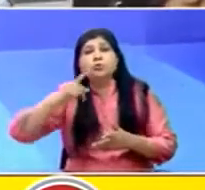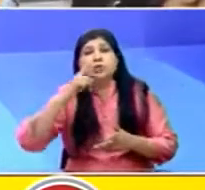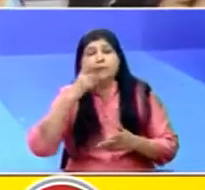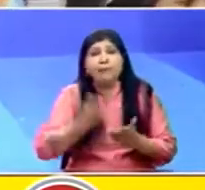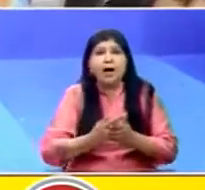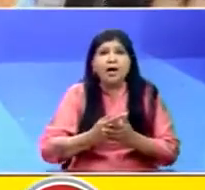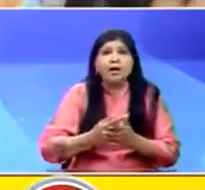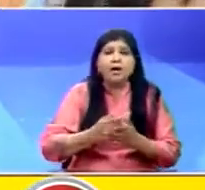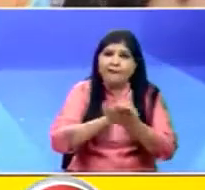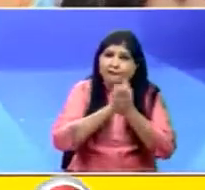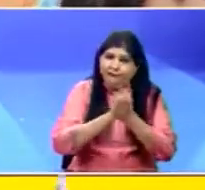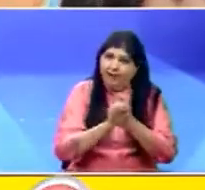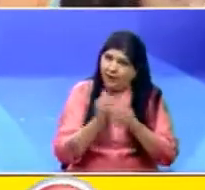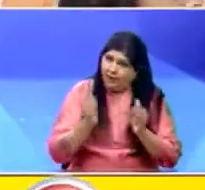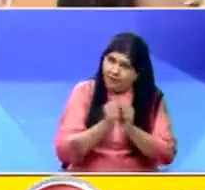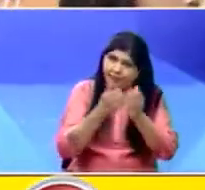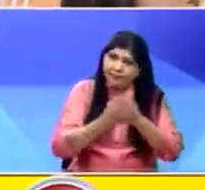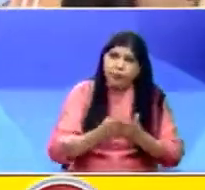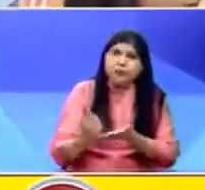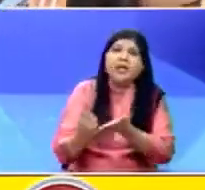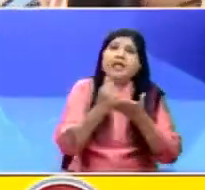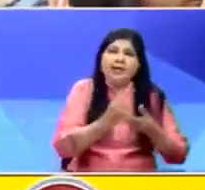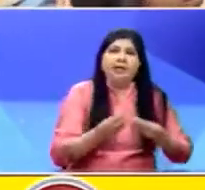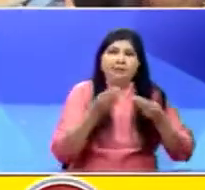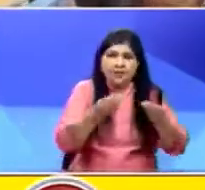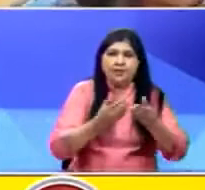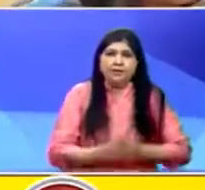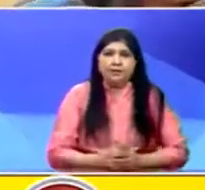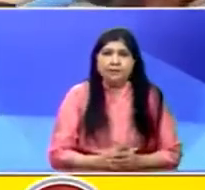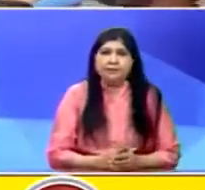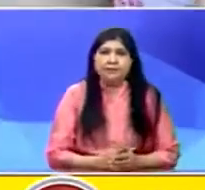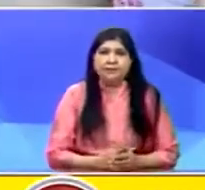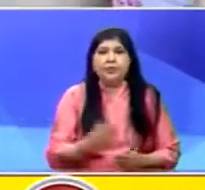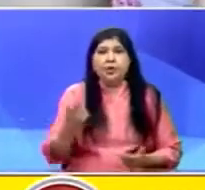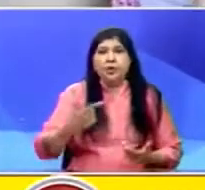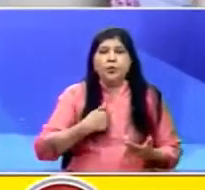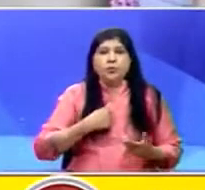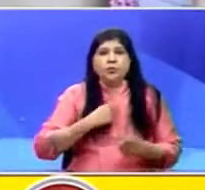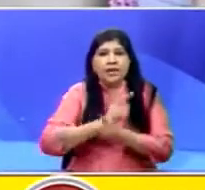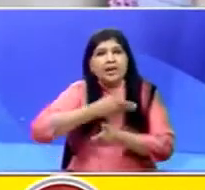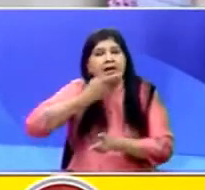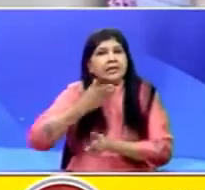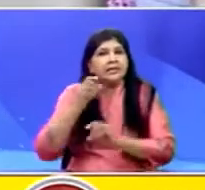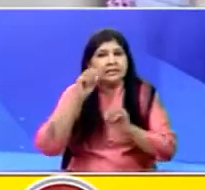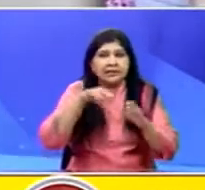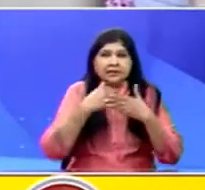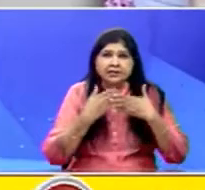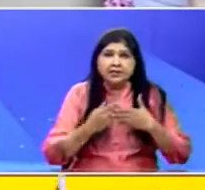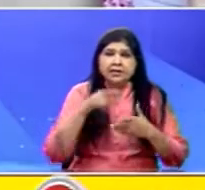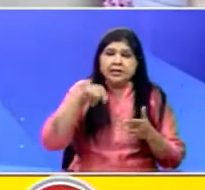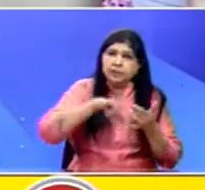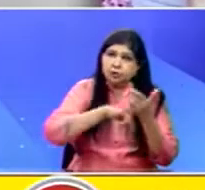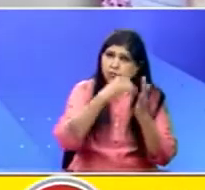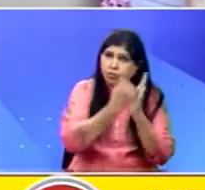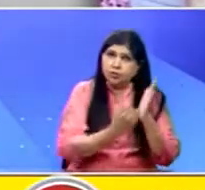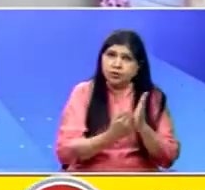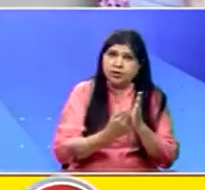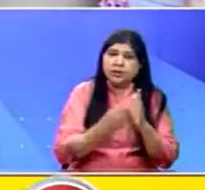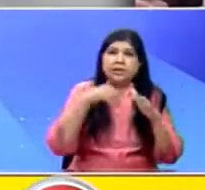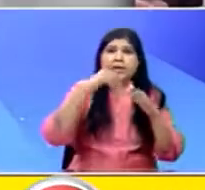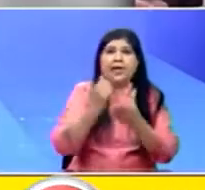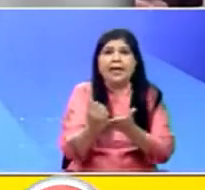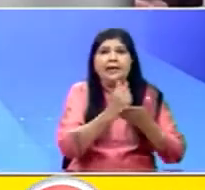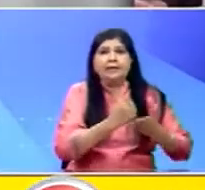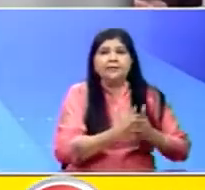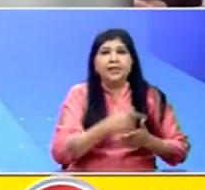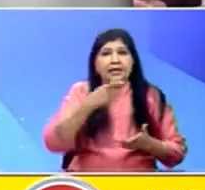की मित्र बन उसकी मदद करती है, उसे सीख देती है। इस प्रोजेक्ट की मदद से